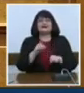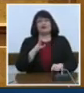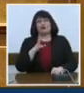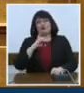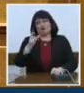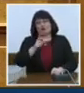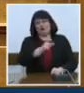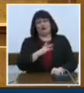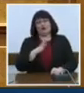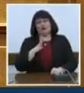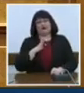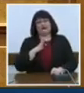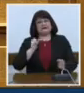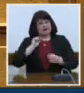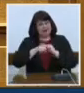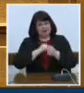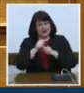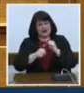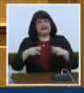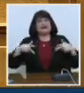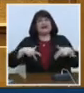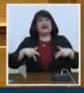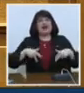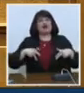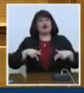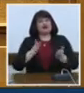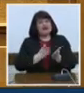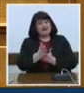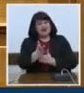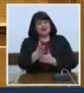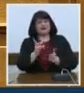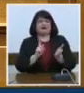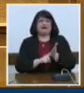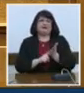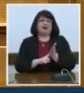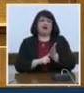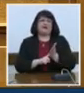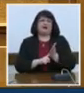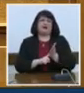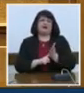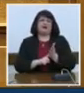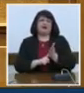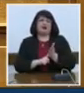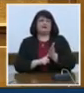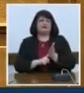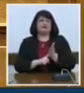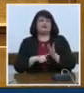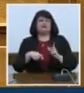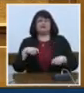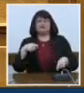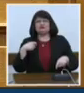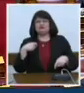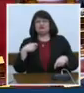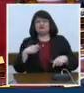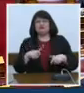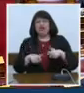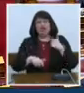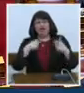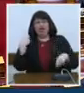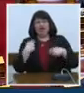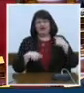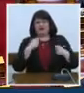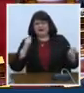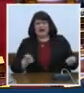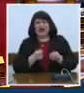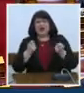τη δράση του κράτους δικαίου, αλλά και την αντίδραση μιας κοινωνίας δικαίου. Γιατί